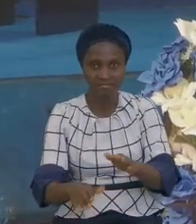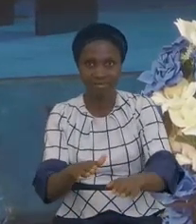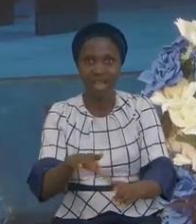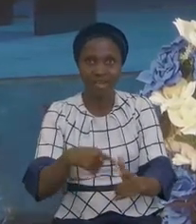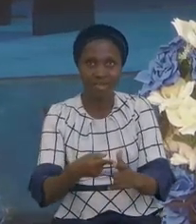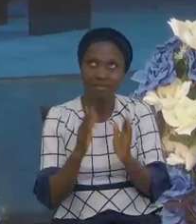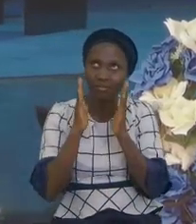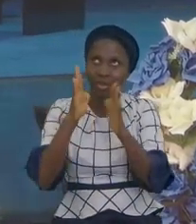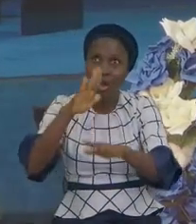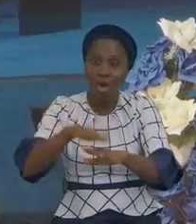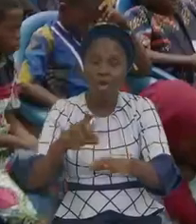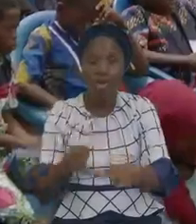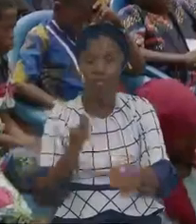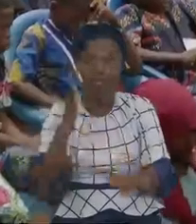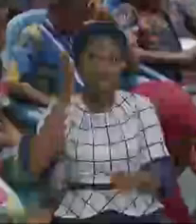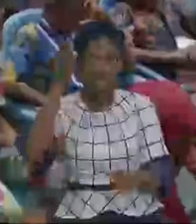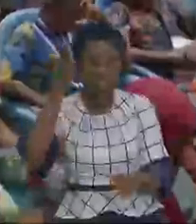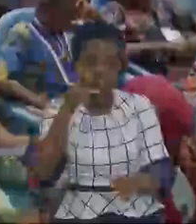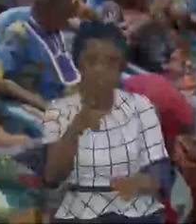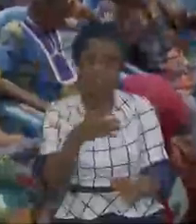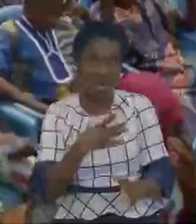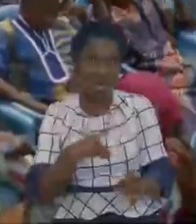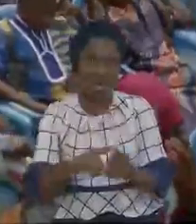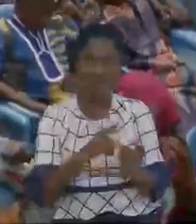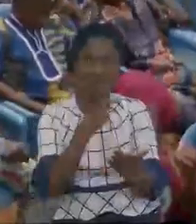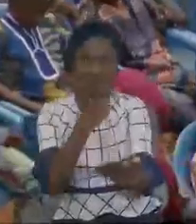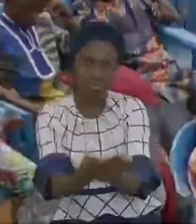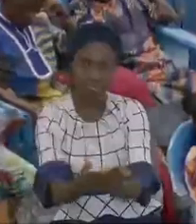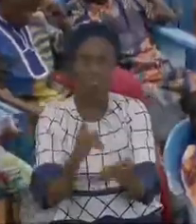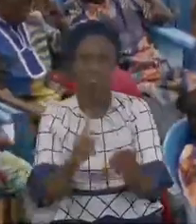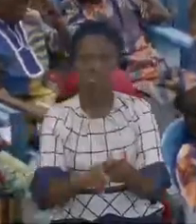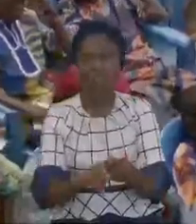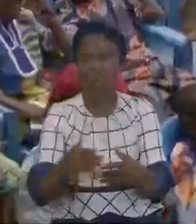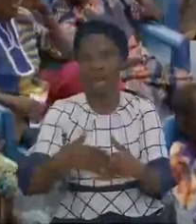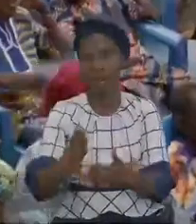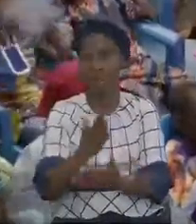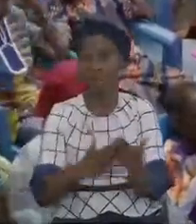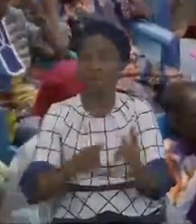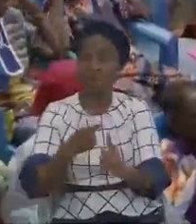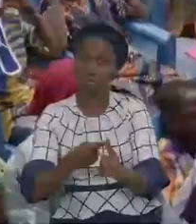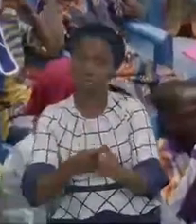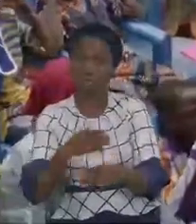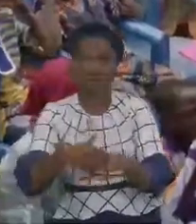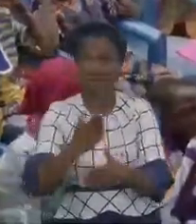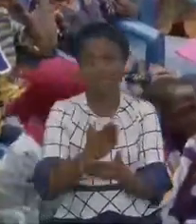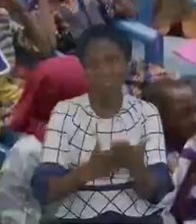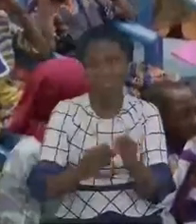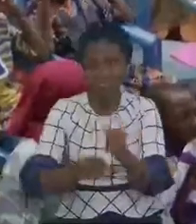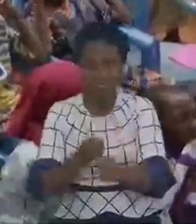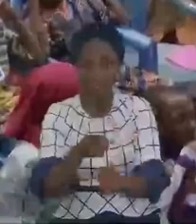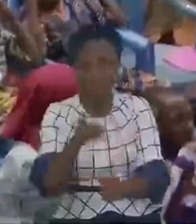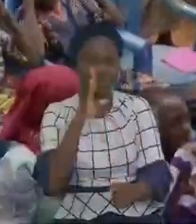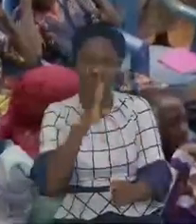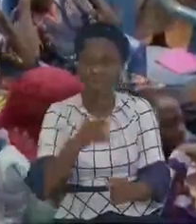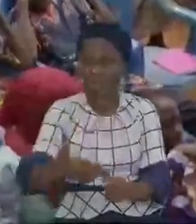atteindre. Après quelques mois, après quelques années, tu seras très haut par la grâce